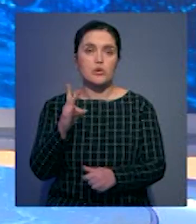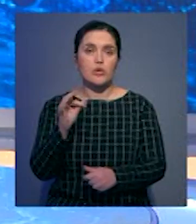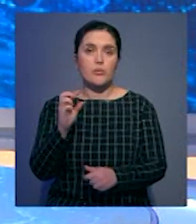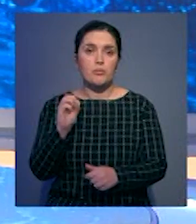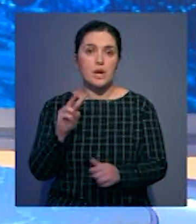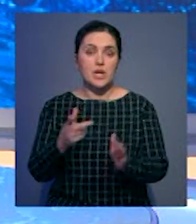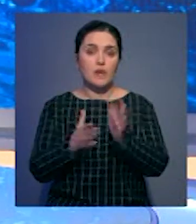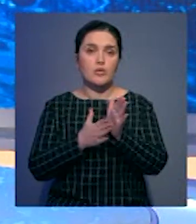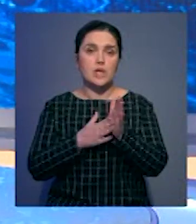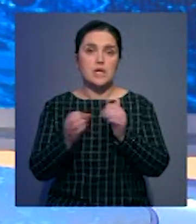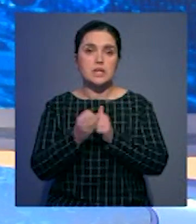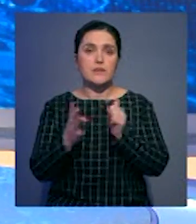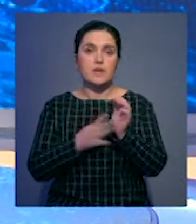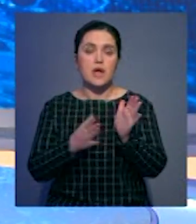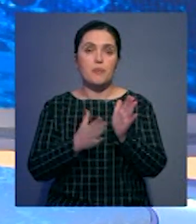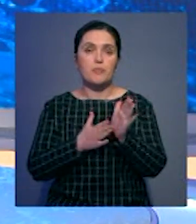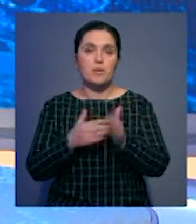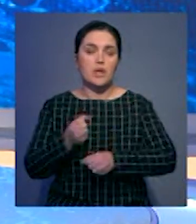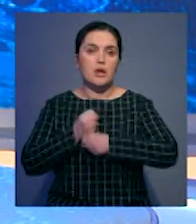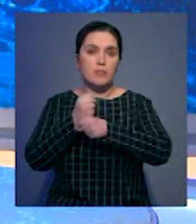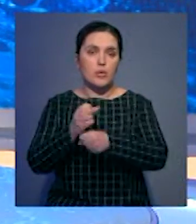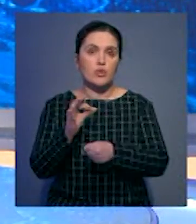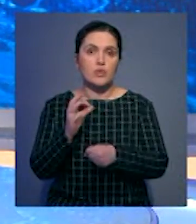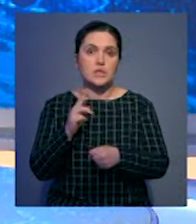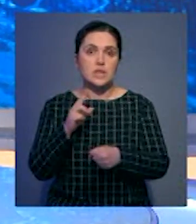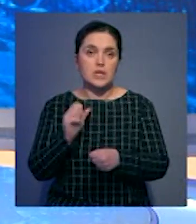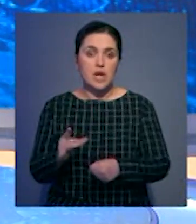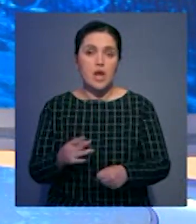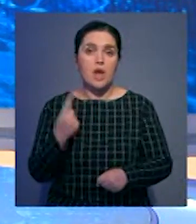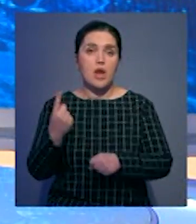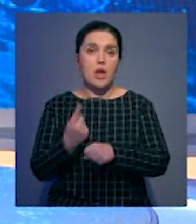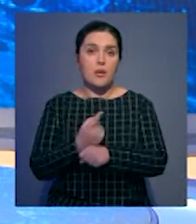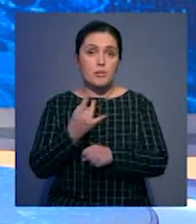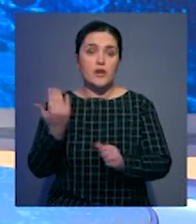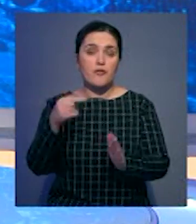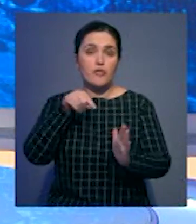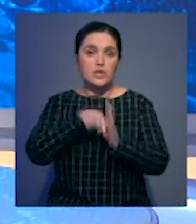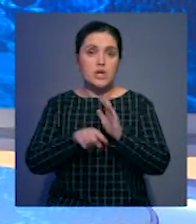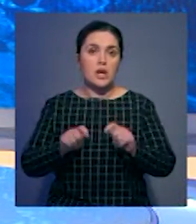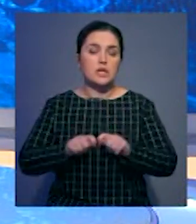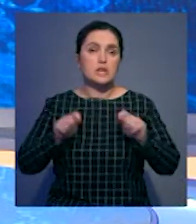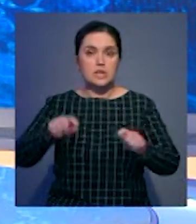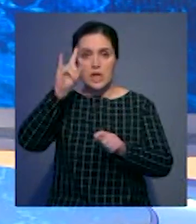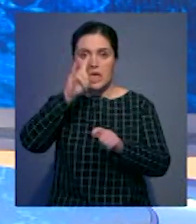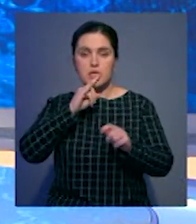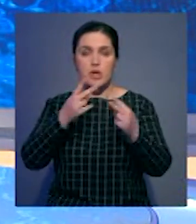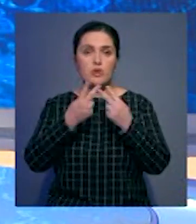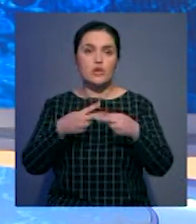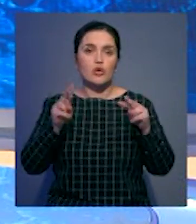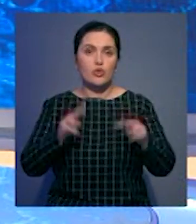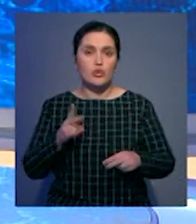30 нобелевских лауреатов и 19 обладателей премии «Оскар». Впервые в его стенах